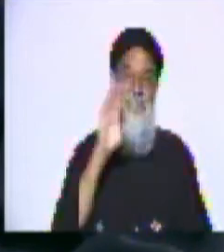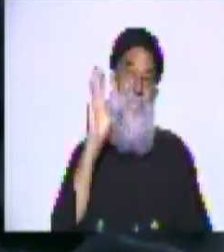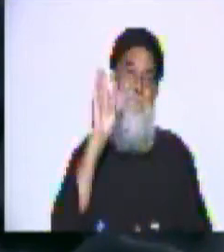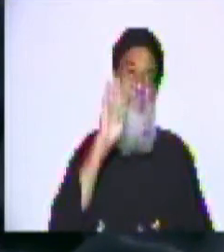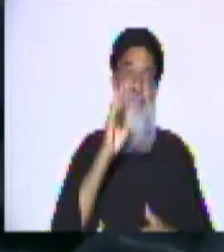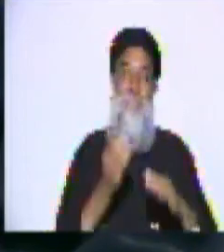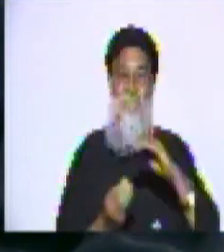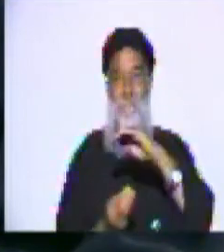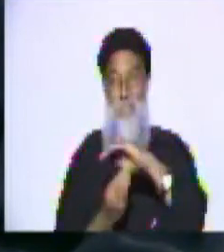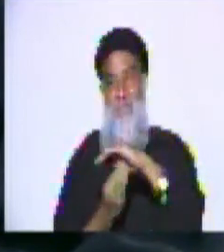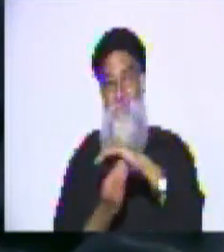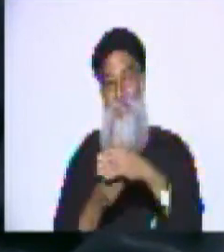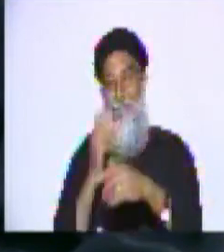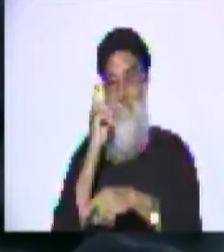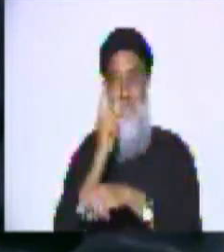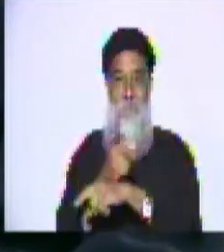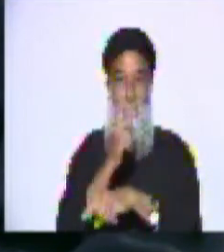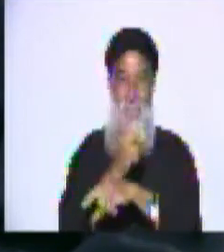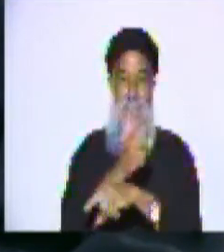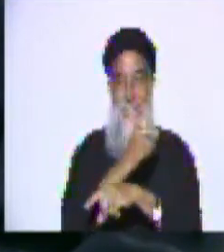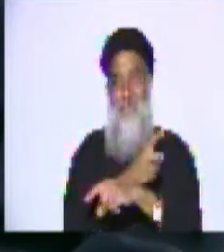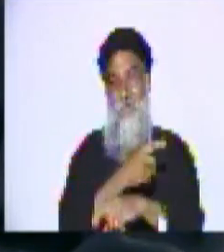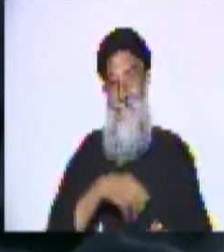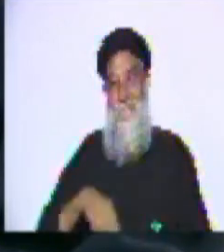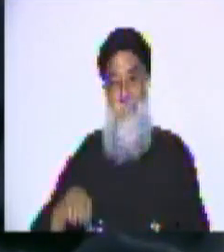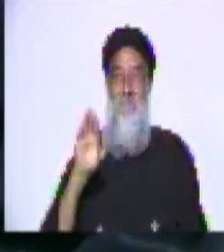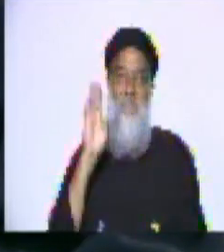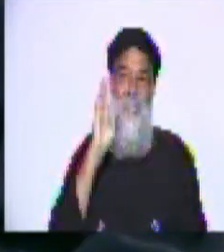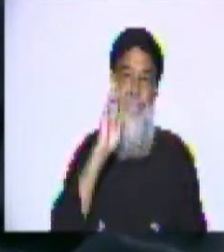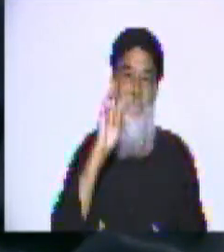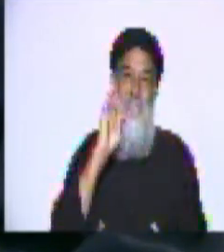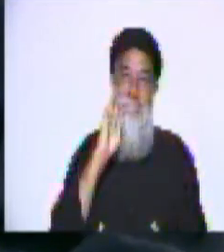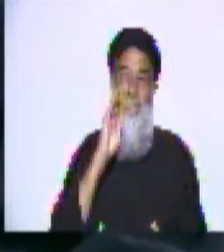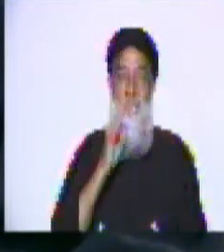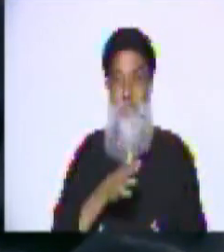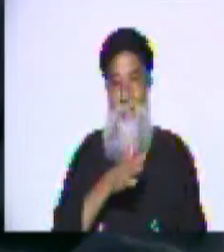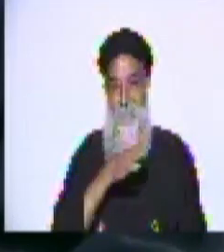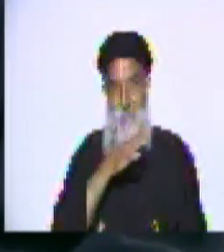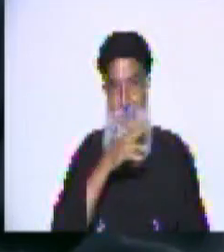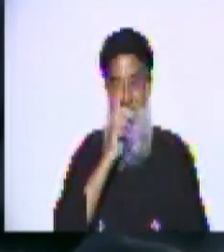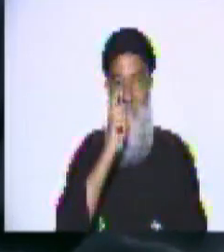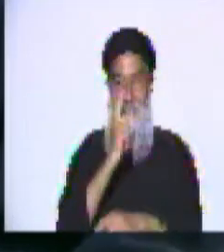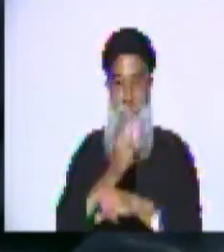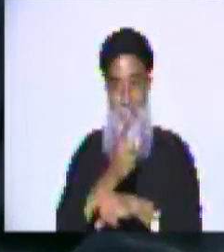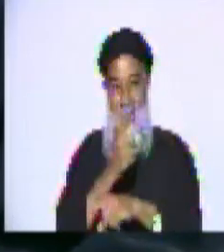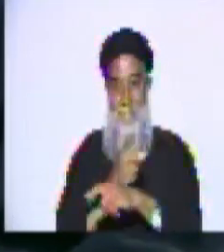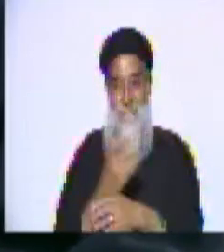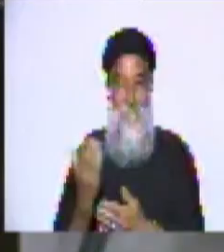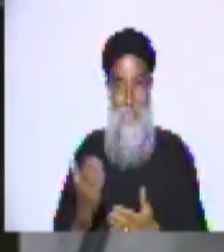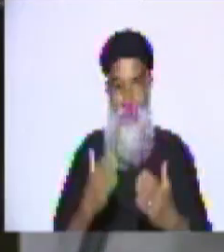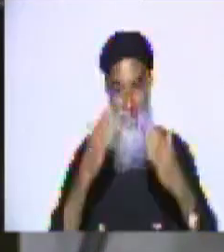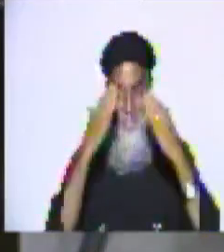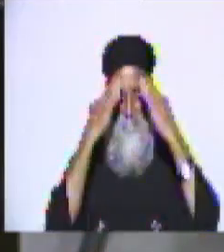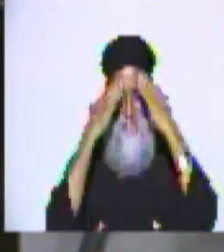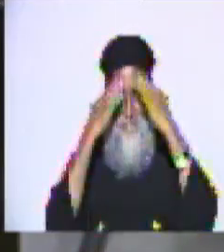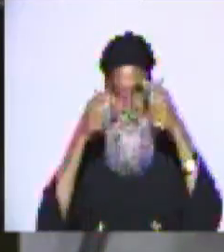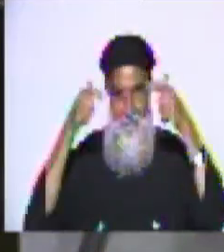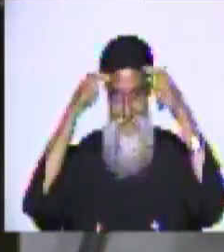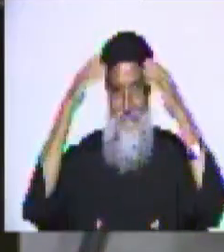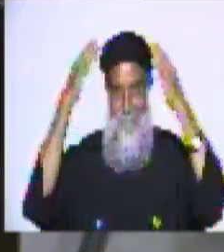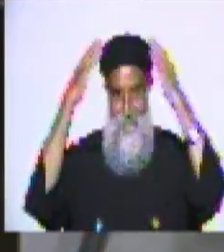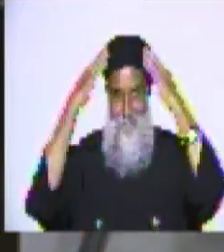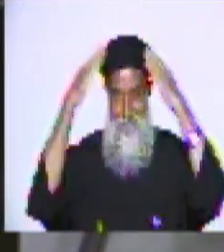بالكليات الإكليريكية ومعهد الرعاية، عن موضوع بعنوان الآباء الرسل. رحب نيافتك سيدنا. أهلا بقدسك يا هون، أهلا